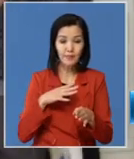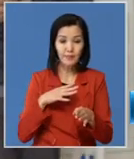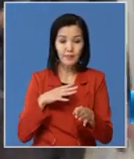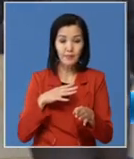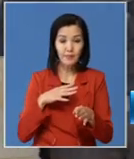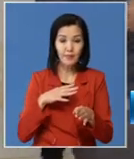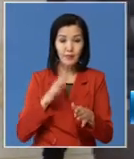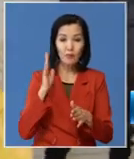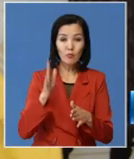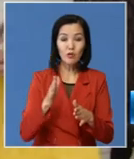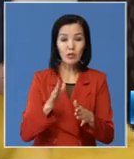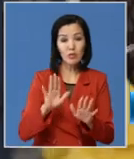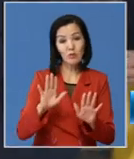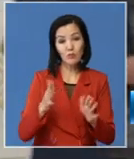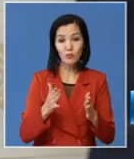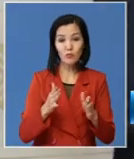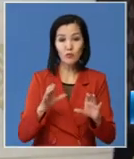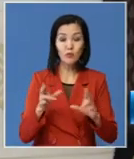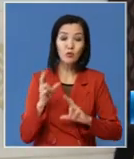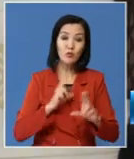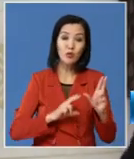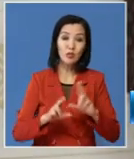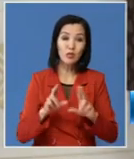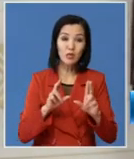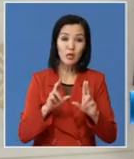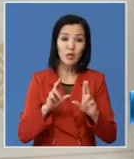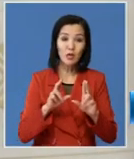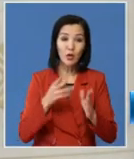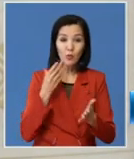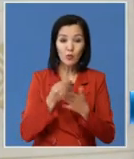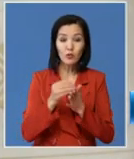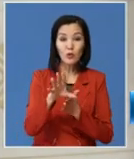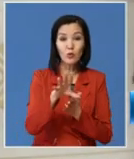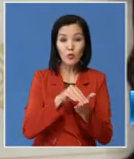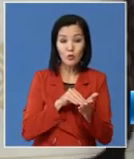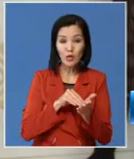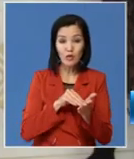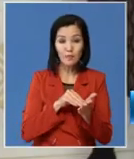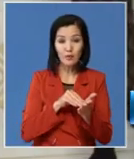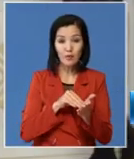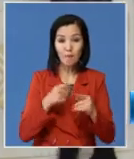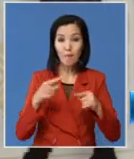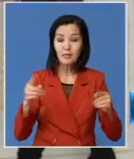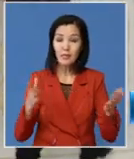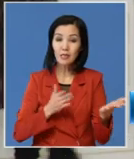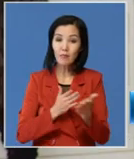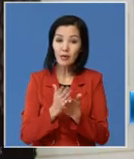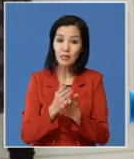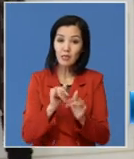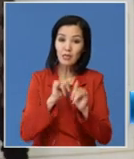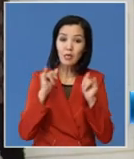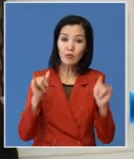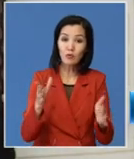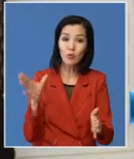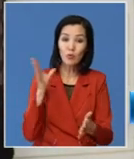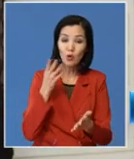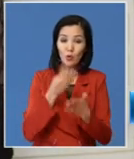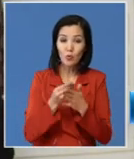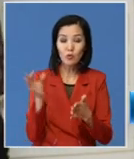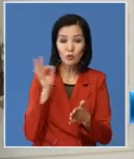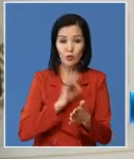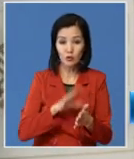Елбасы пәрмені үкімет дәрменін арттырды. Бүгін премьер-министр Бақытжан Сағынтаев ұлттық экономика вице-министрі Серік